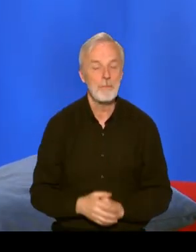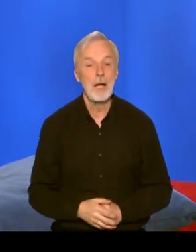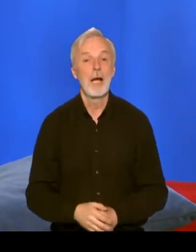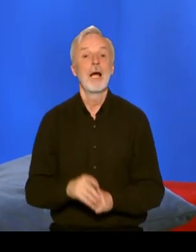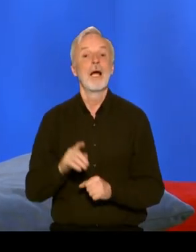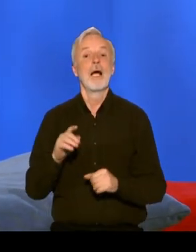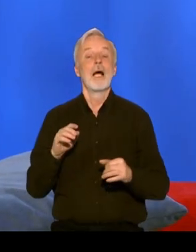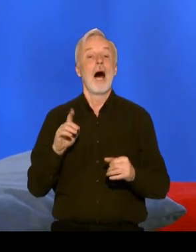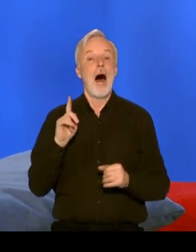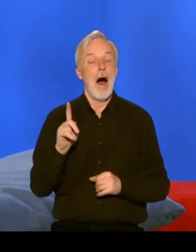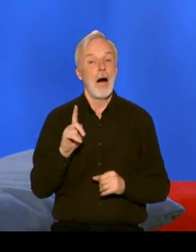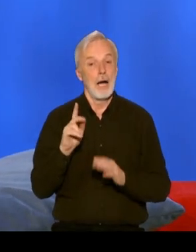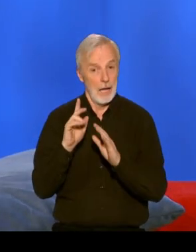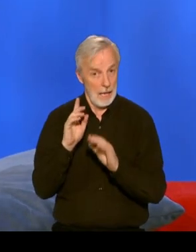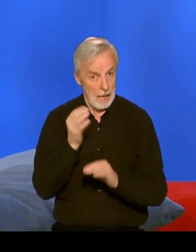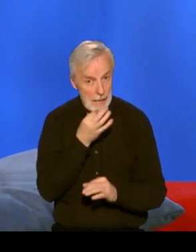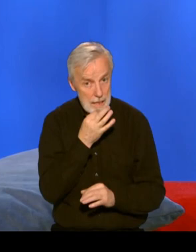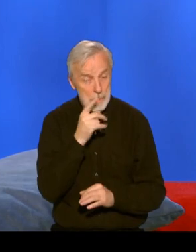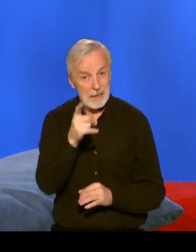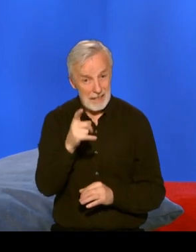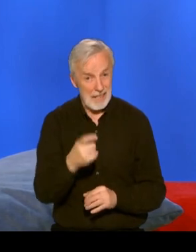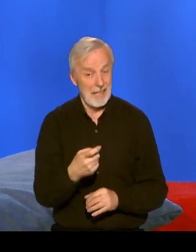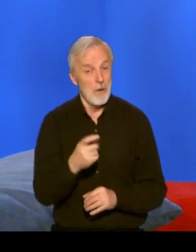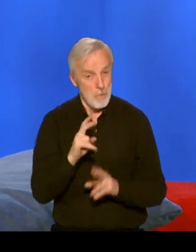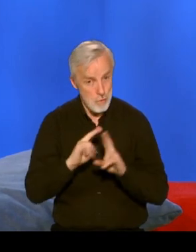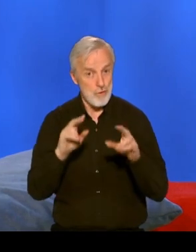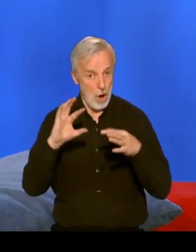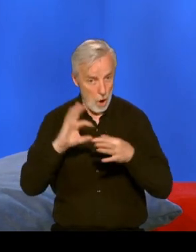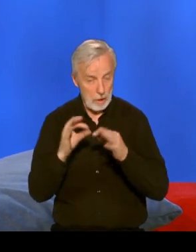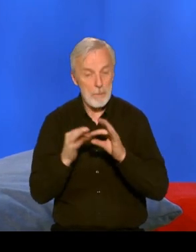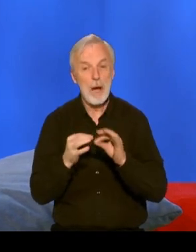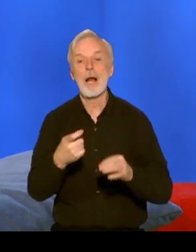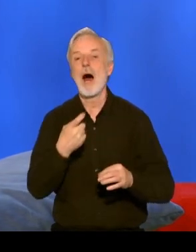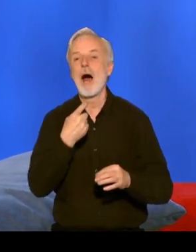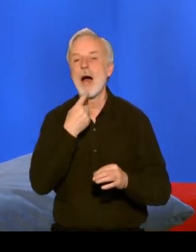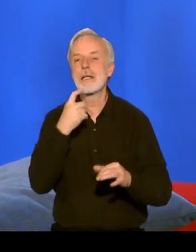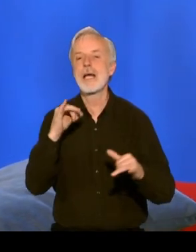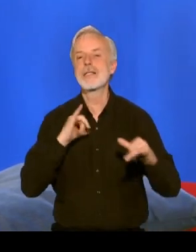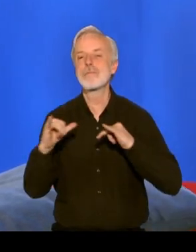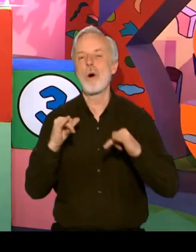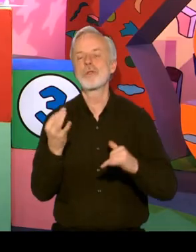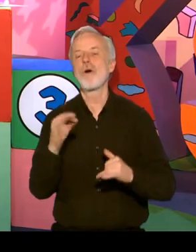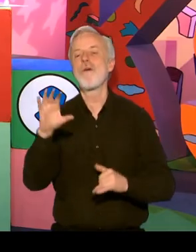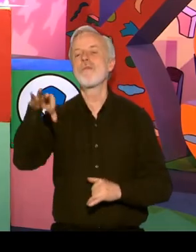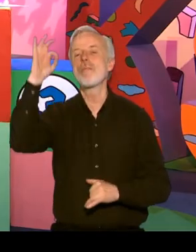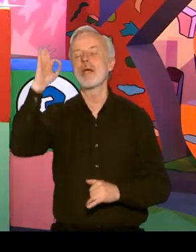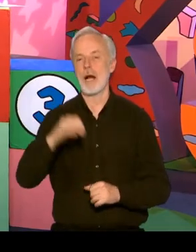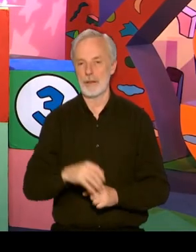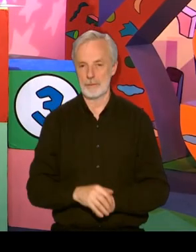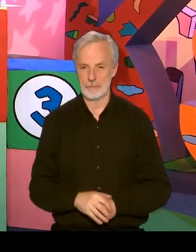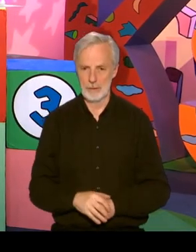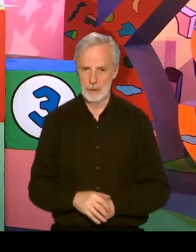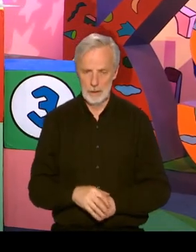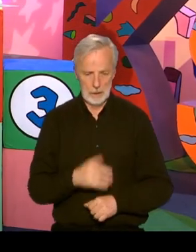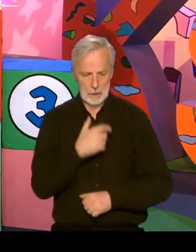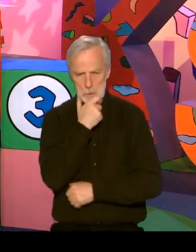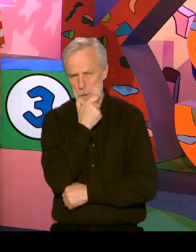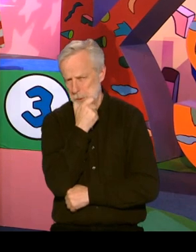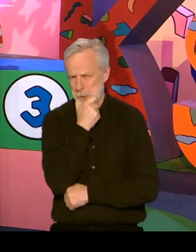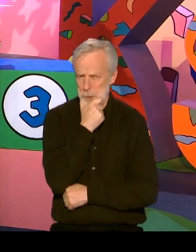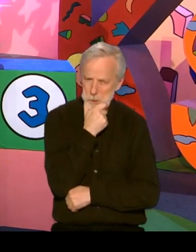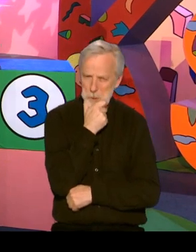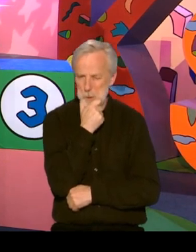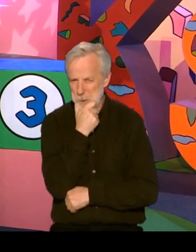a kdybys mohla, s jakým sportem bys jela olympiádovat na olympiádu? No, teď jsi mě zaskočil, Františku,